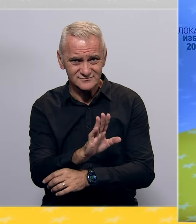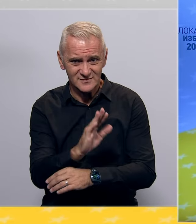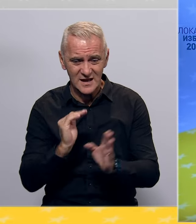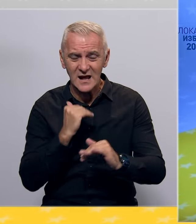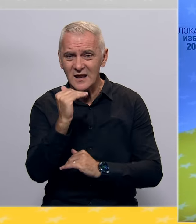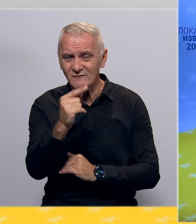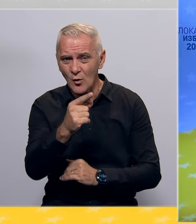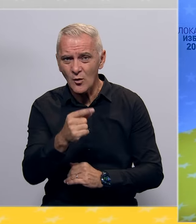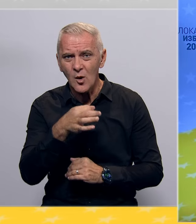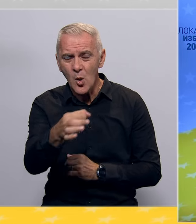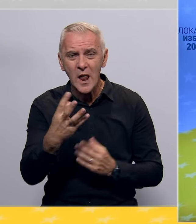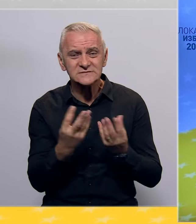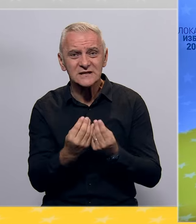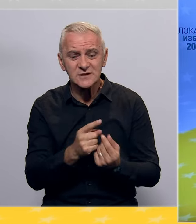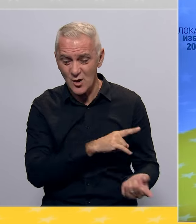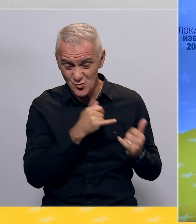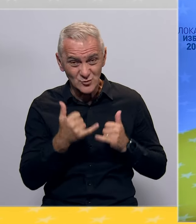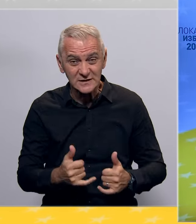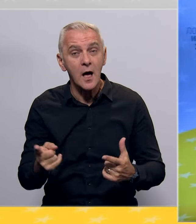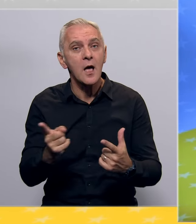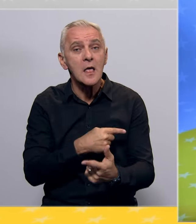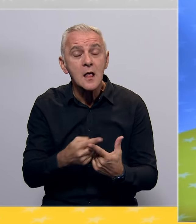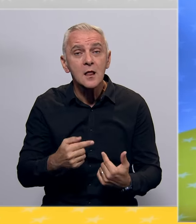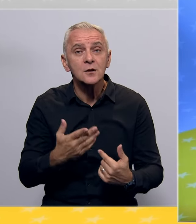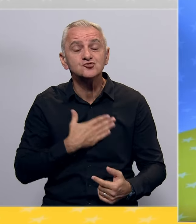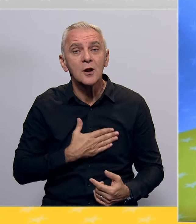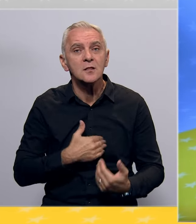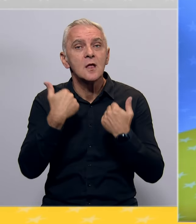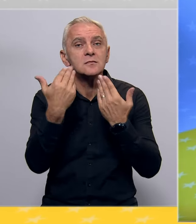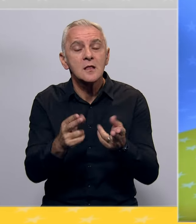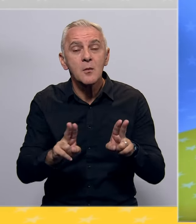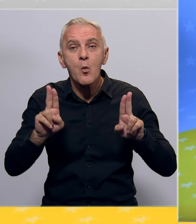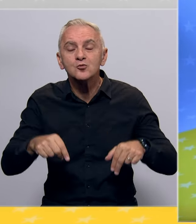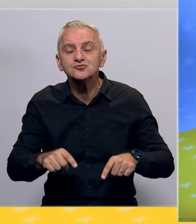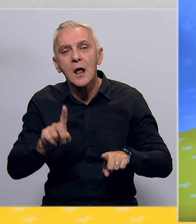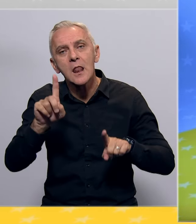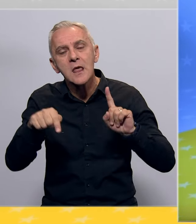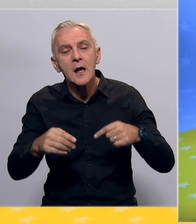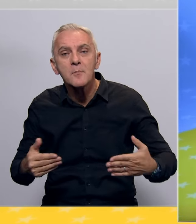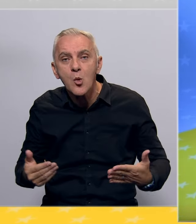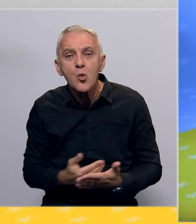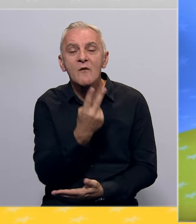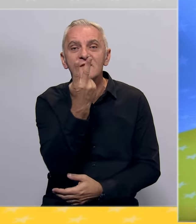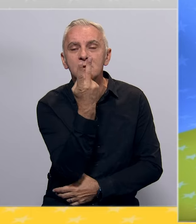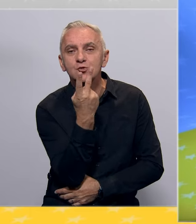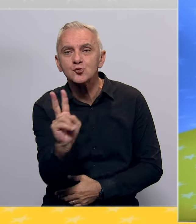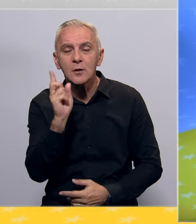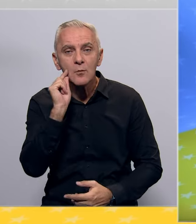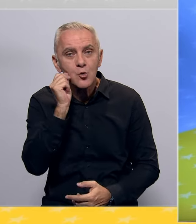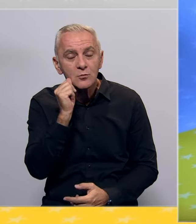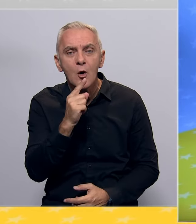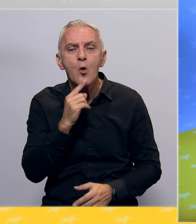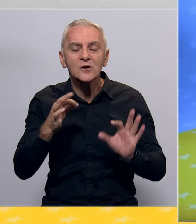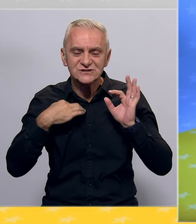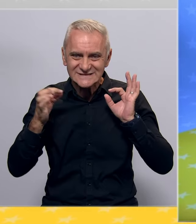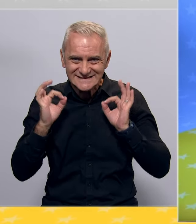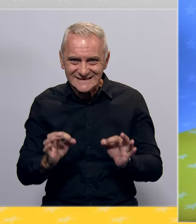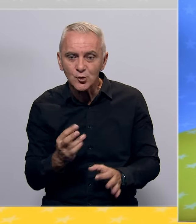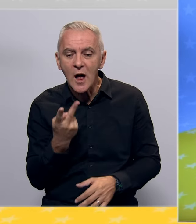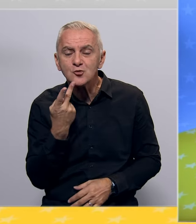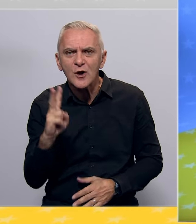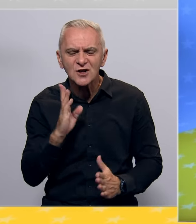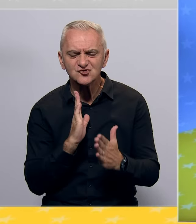zajednica kako ste imali do sada, ili želite dati mogućnost nekim novim i drugim ljudima koji će, siguran sam, na